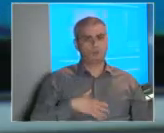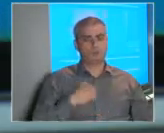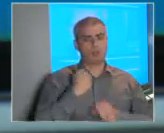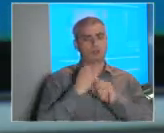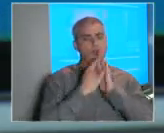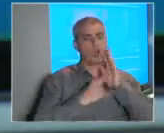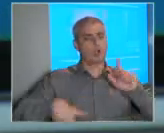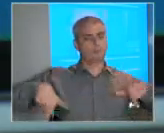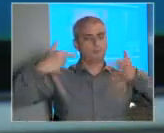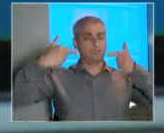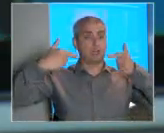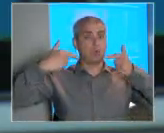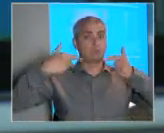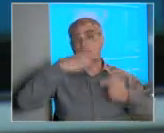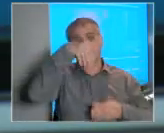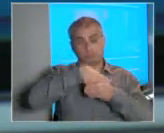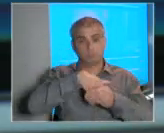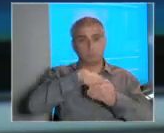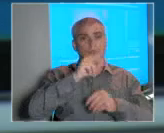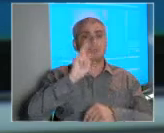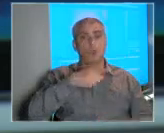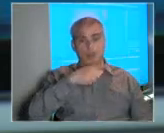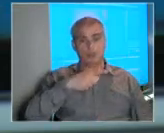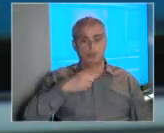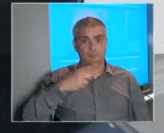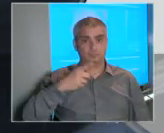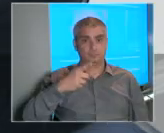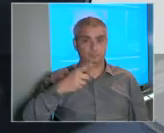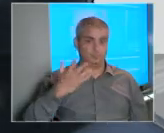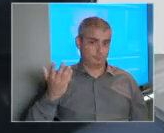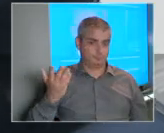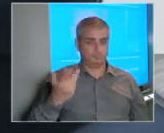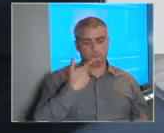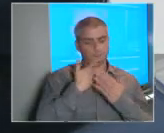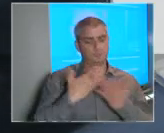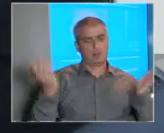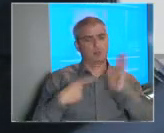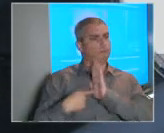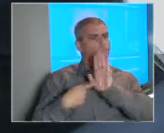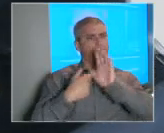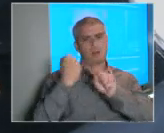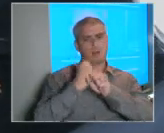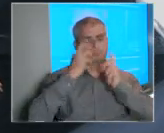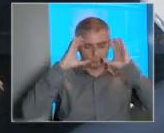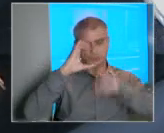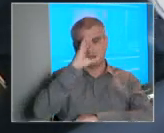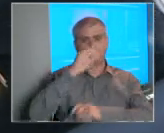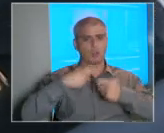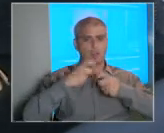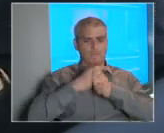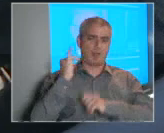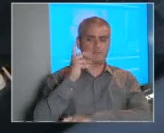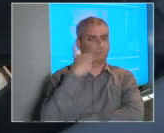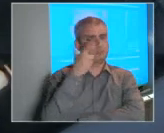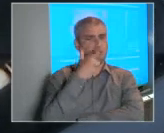את חוק המצלמות, שבמסגרתו יוכלו באופן גלוי ונרחב משקיפי המפלגות להגיע עם